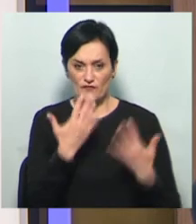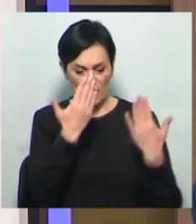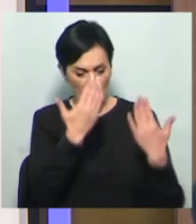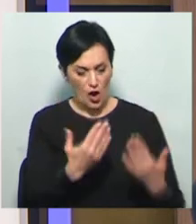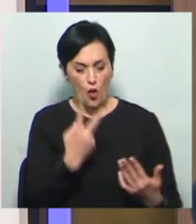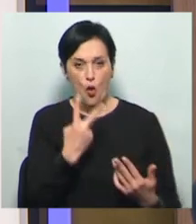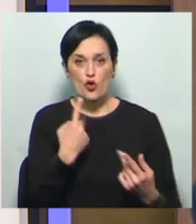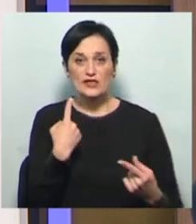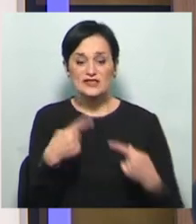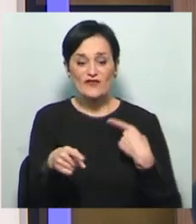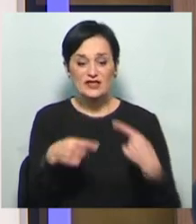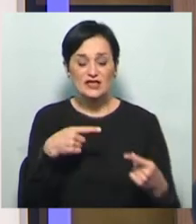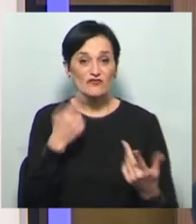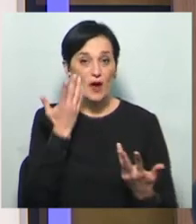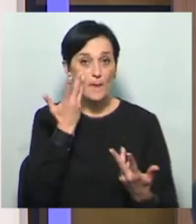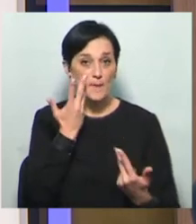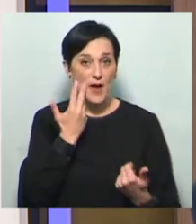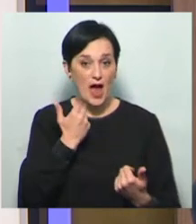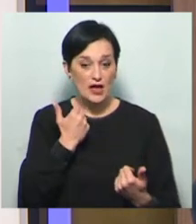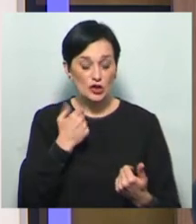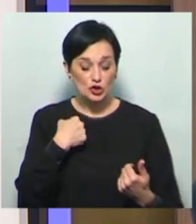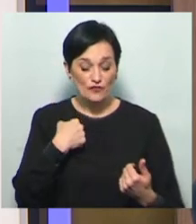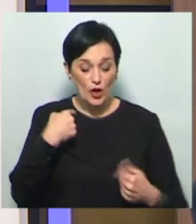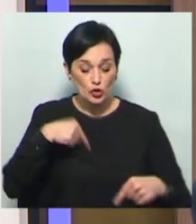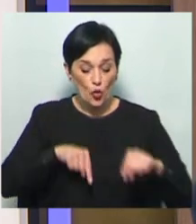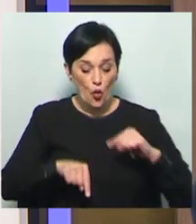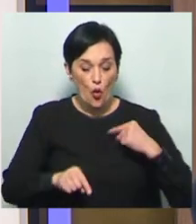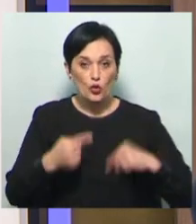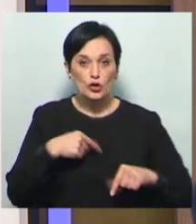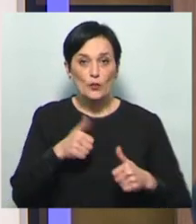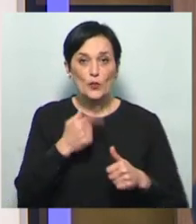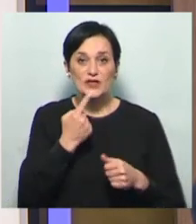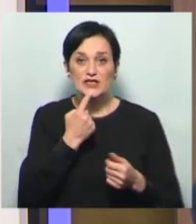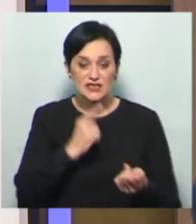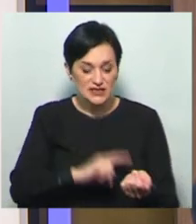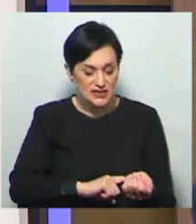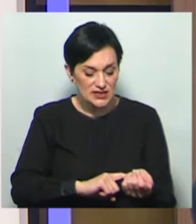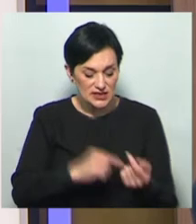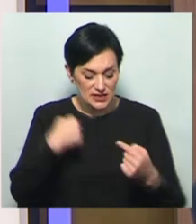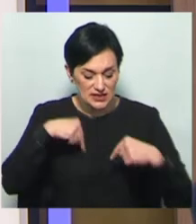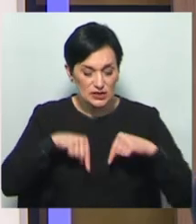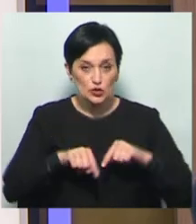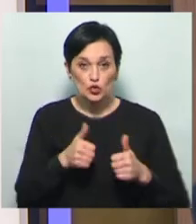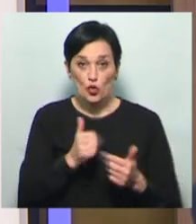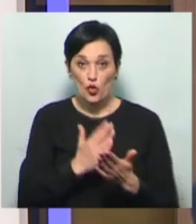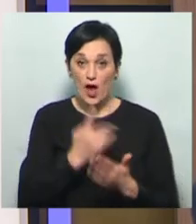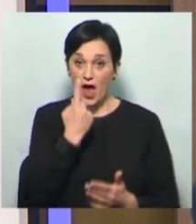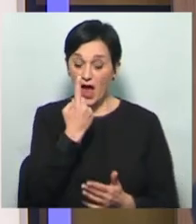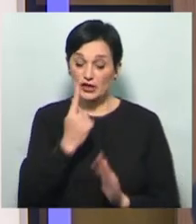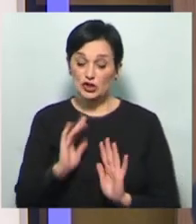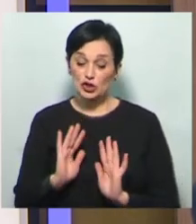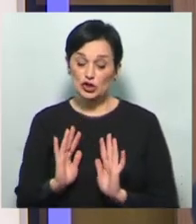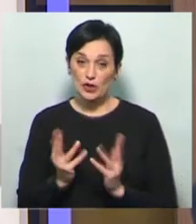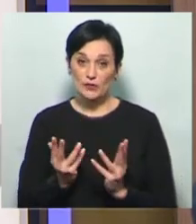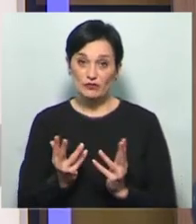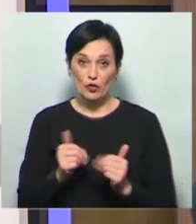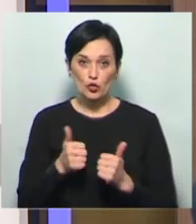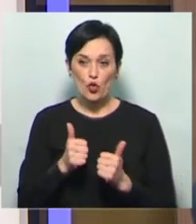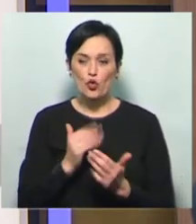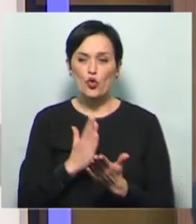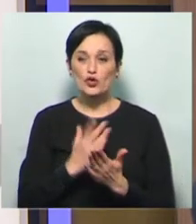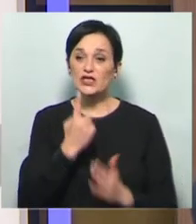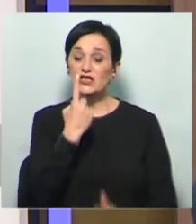ორ სხვადასხვა ფერში, როგორია ჩვენს ორგანიზმში არსებული სისხლძარღვები. ერთ შემთხვევაში, როგორ